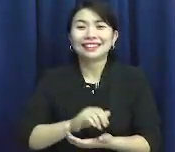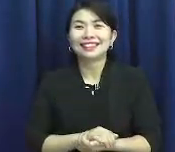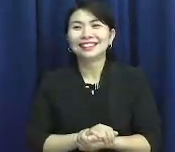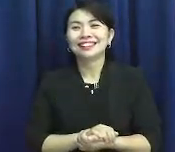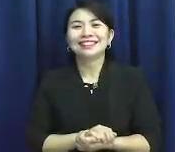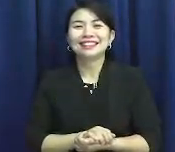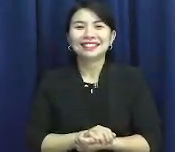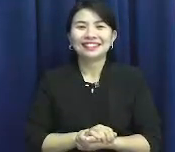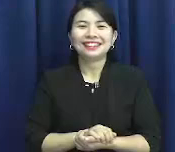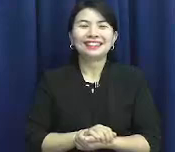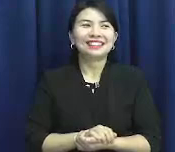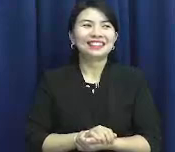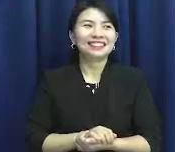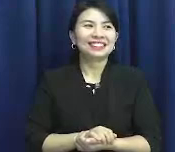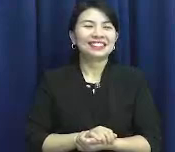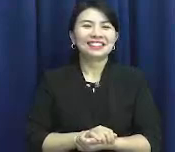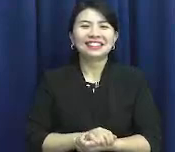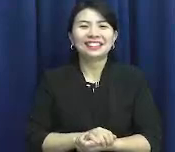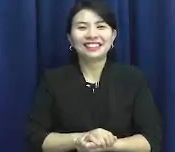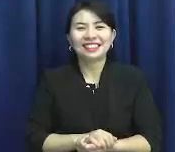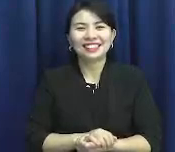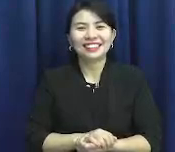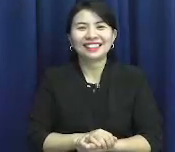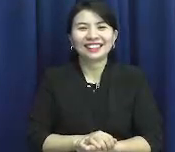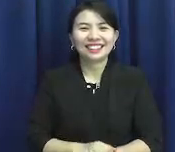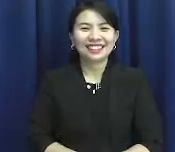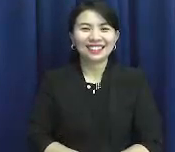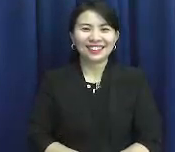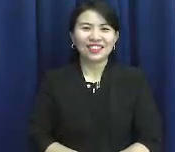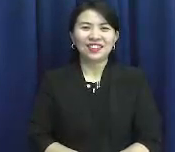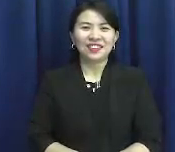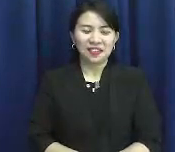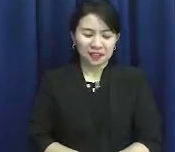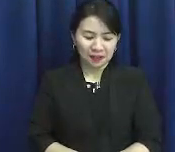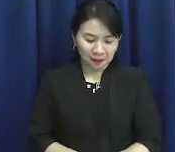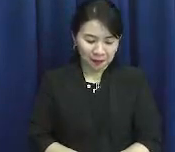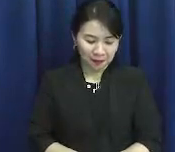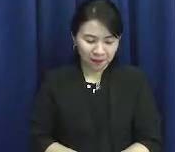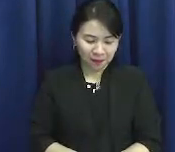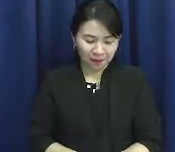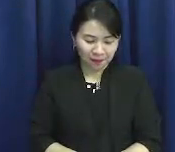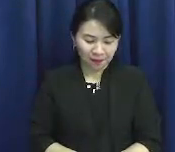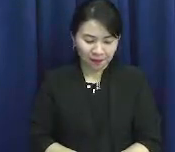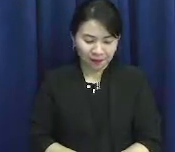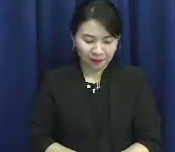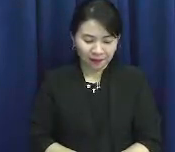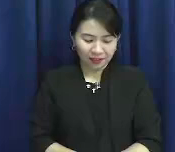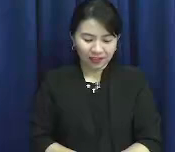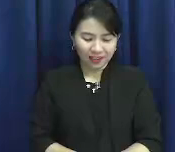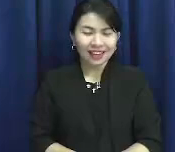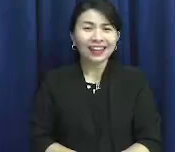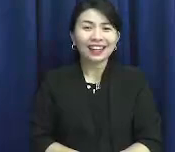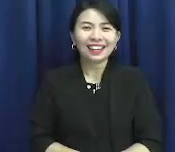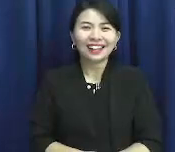Hindi nyo nakita si Santa Claus. Maghapon yun si Santa Claus. Maghapon pa nagsimba yun. From Texas. Di sana ako naniniwala, pero totoo pala siya.